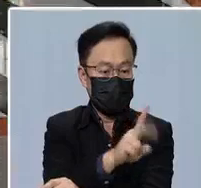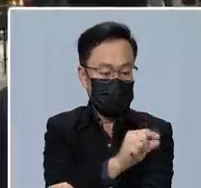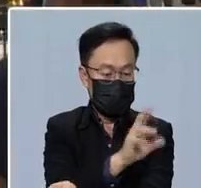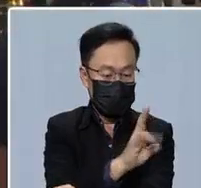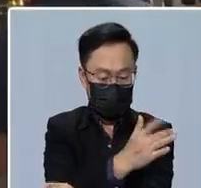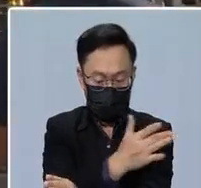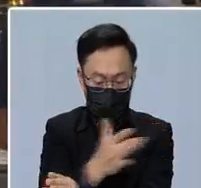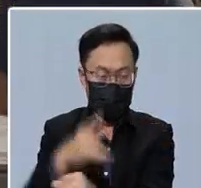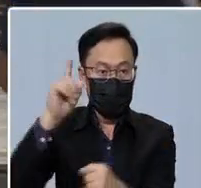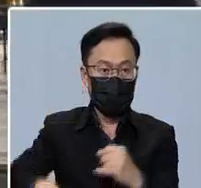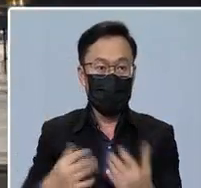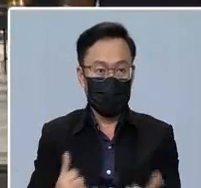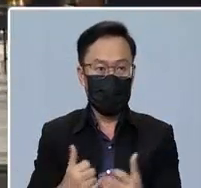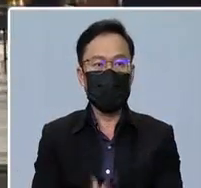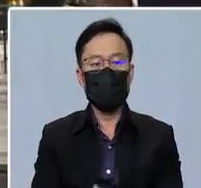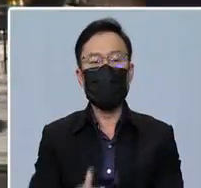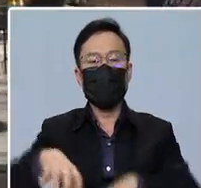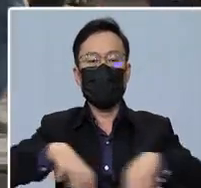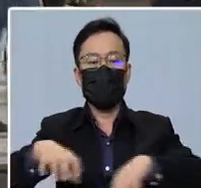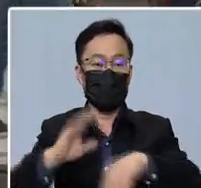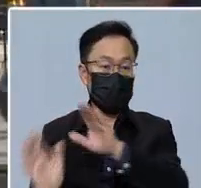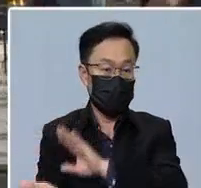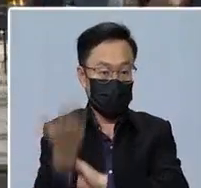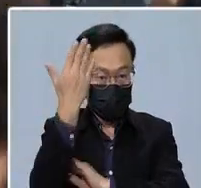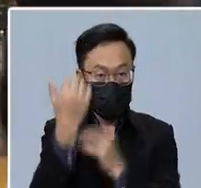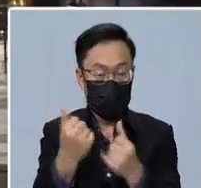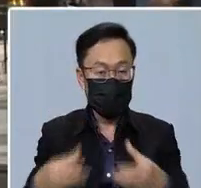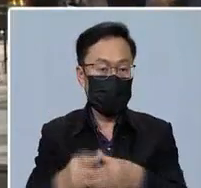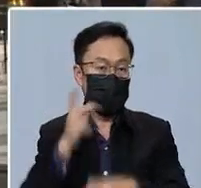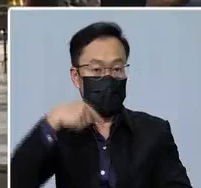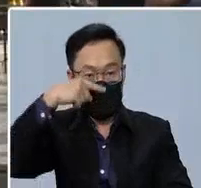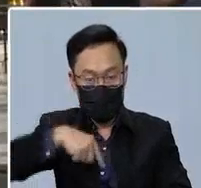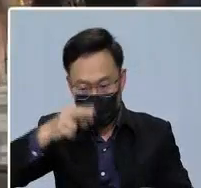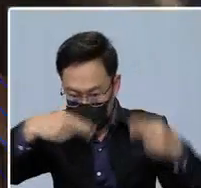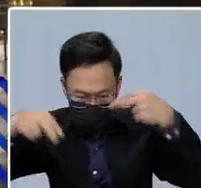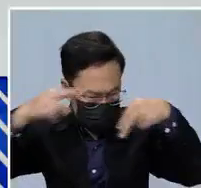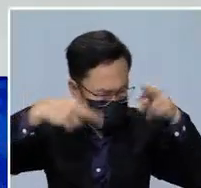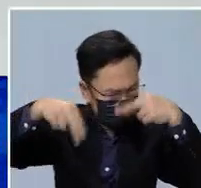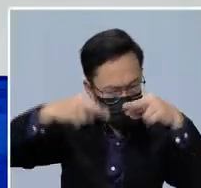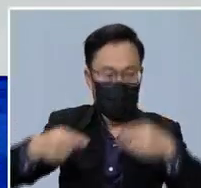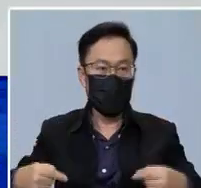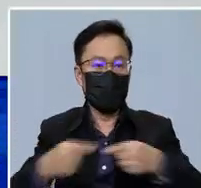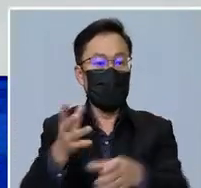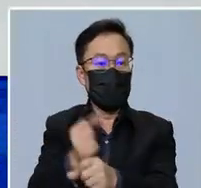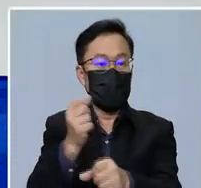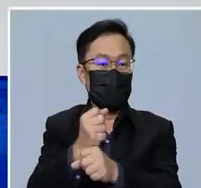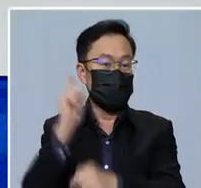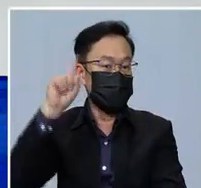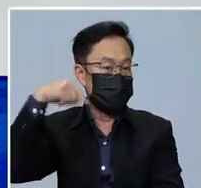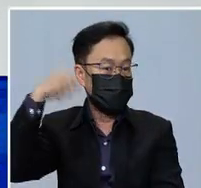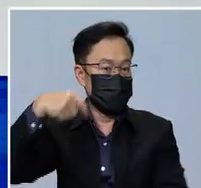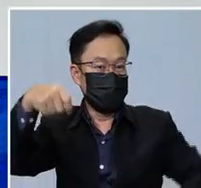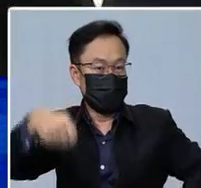บรรยากาศส่งท้ายปีเก่าต้อนรับปีใหม่ในช่วงเช้าที่ผ่านมานะครับทีมข่าวสำนักข่าวไทยได้เดินทางมาสังเกตการบริเวณอนุสาวรีย์เท้าสุรนารีครับ